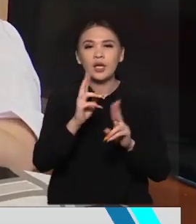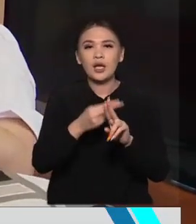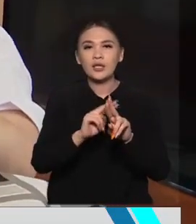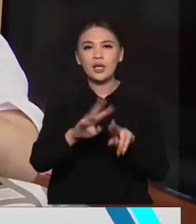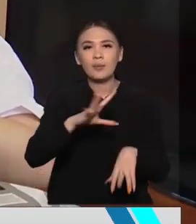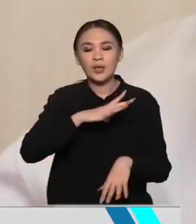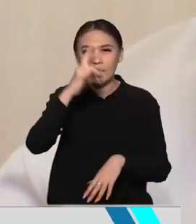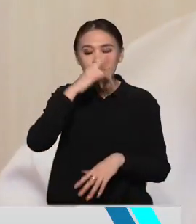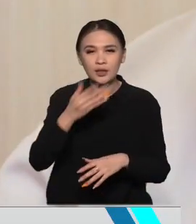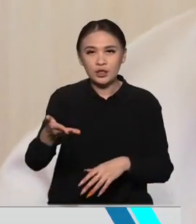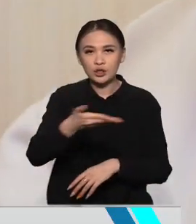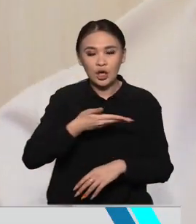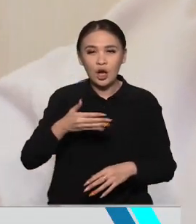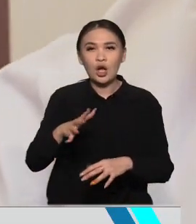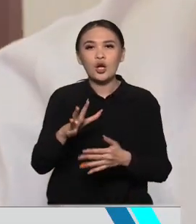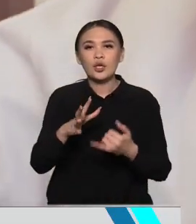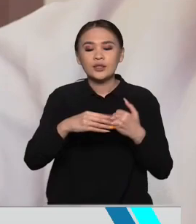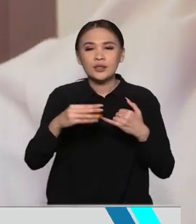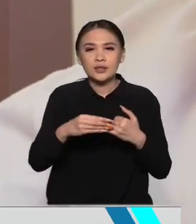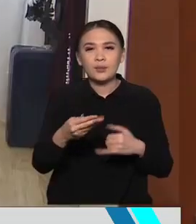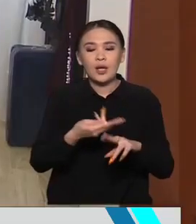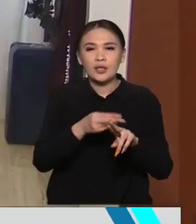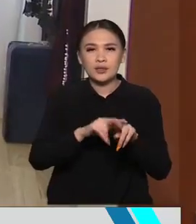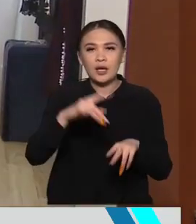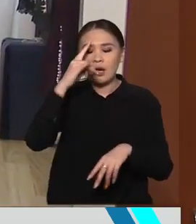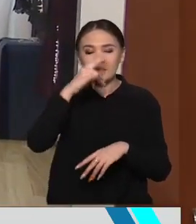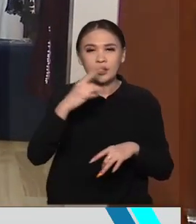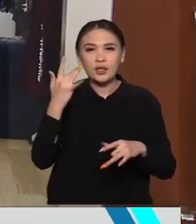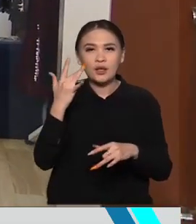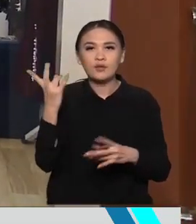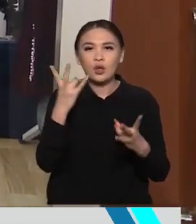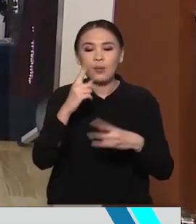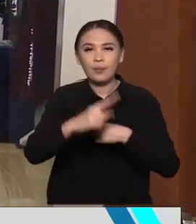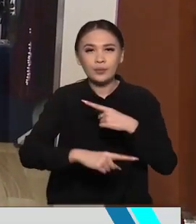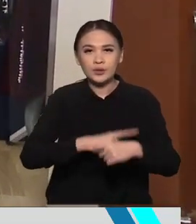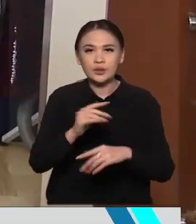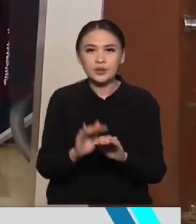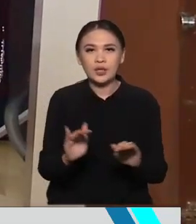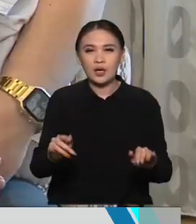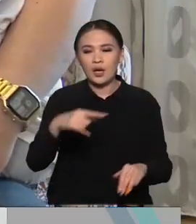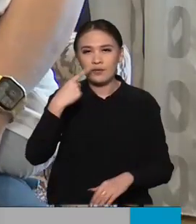– наша родина, и мы должны сохранить и передавать казахскую культуру своим детям, говорит Армен.